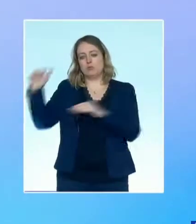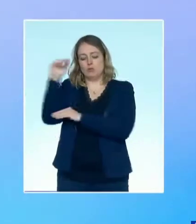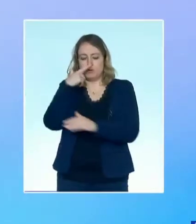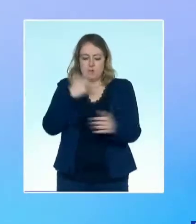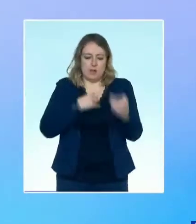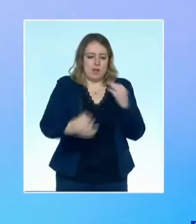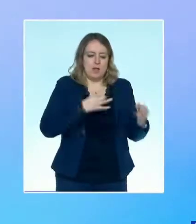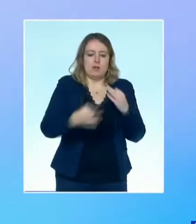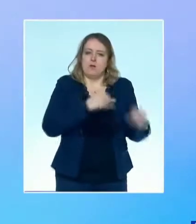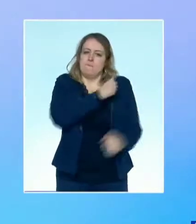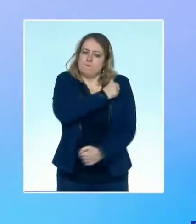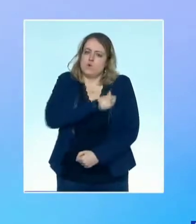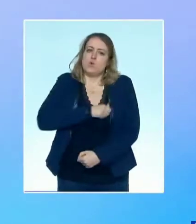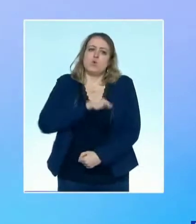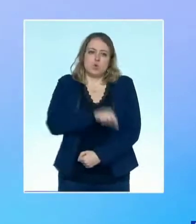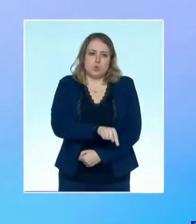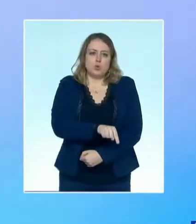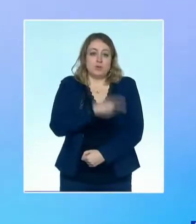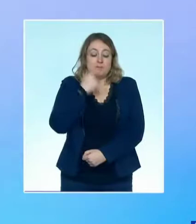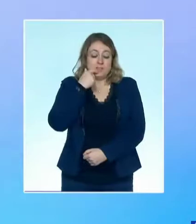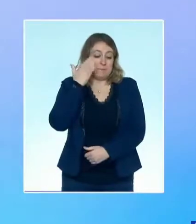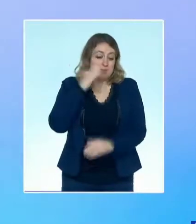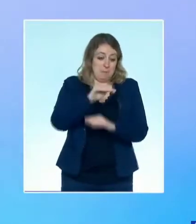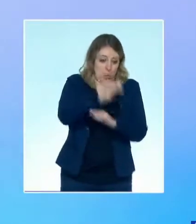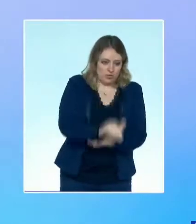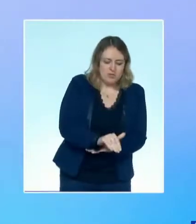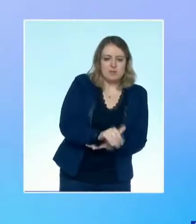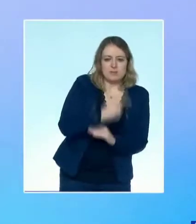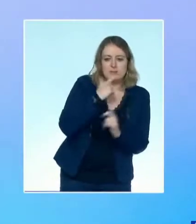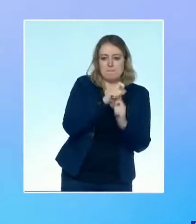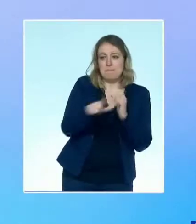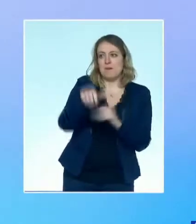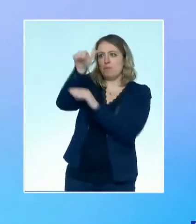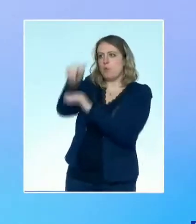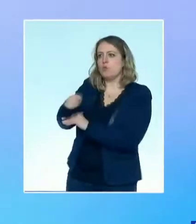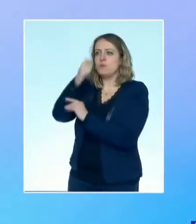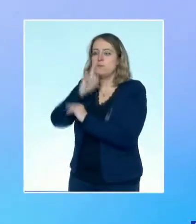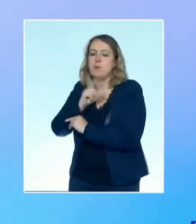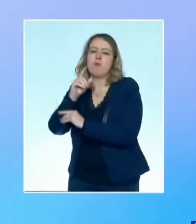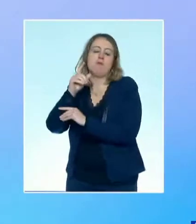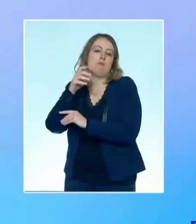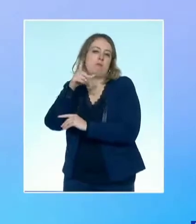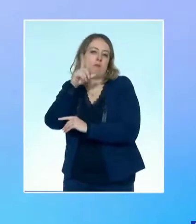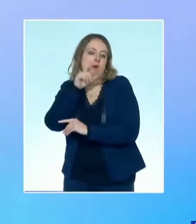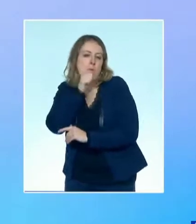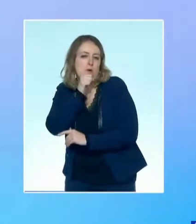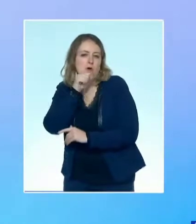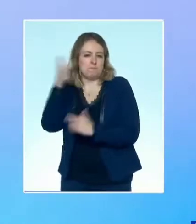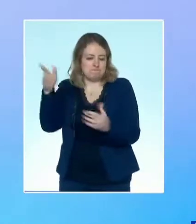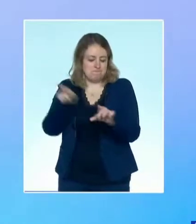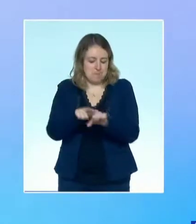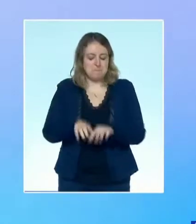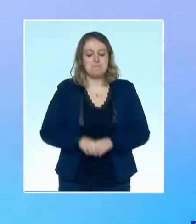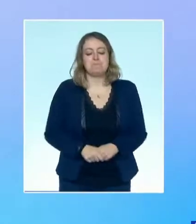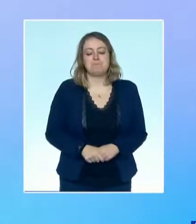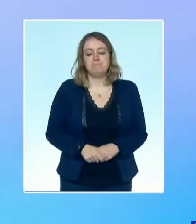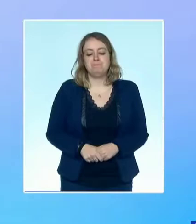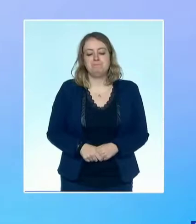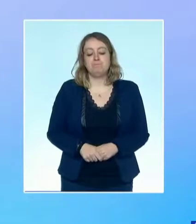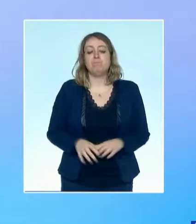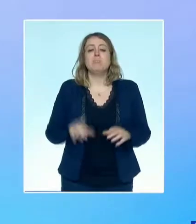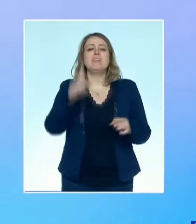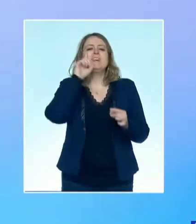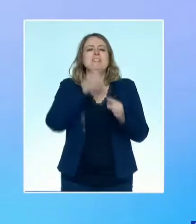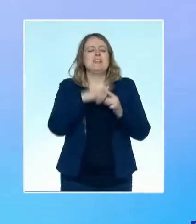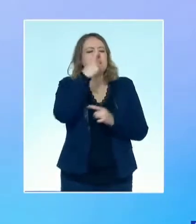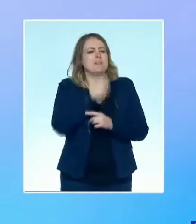bien comme il faut. Mais 80 enfants hospitalisés en France. Je ne sais pas si tu imagines, je pense qu'il y en a... 6 fois plus qui meurent tous les jours, en fait. Du variant,